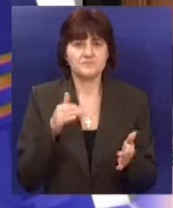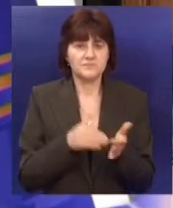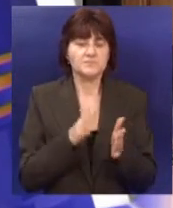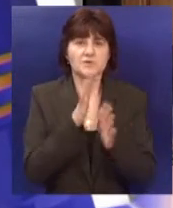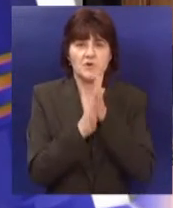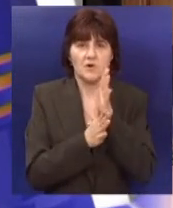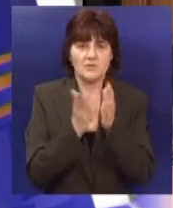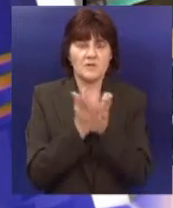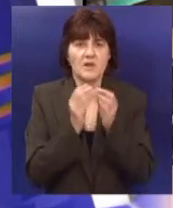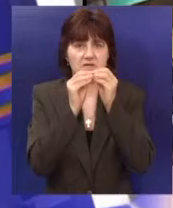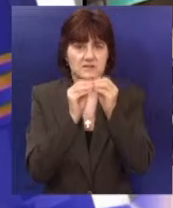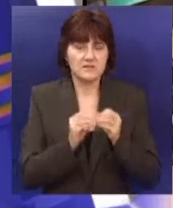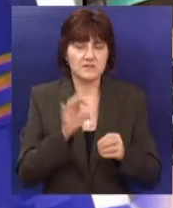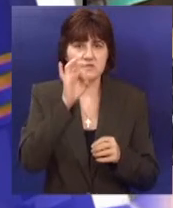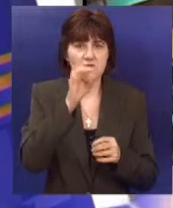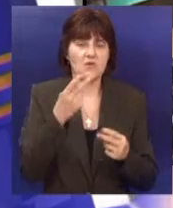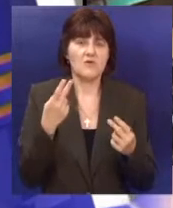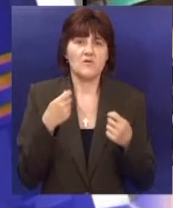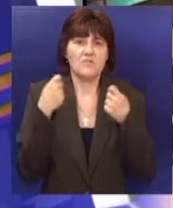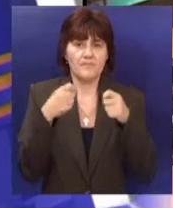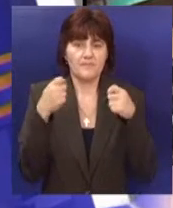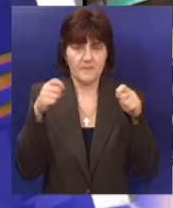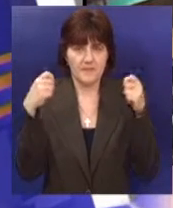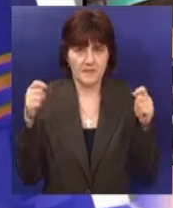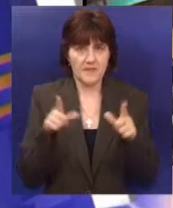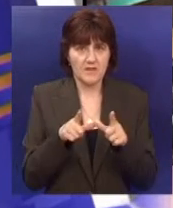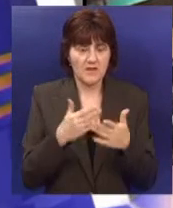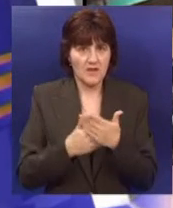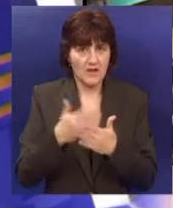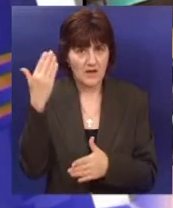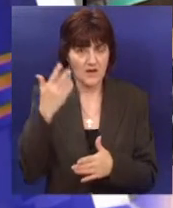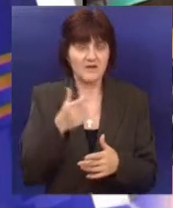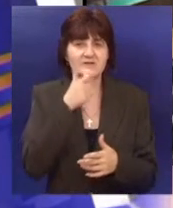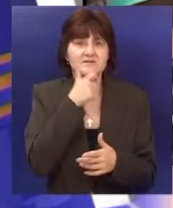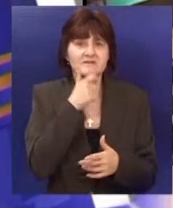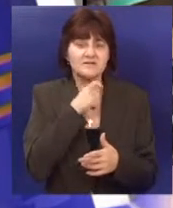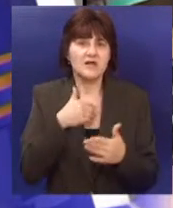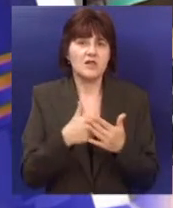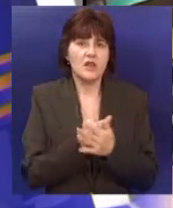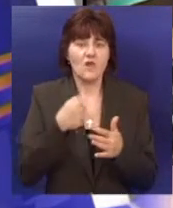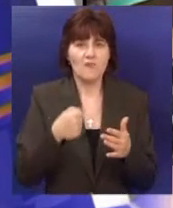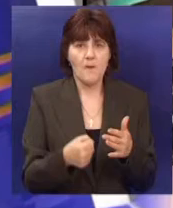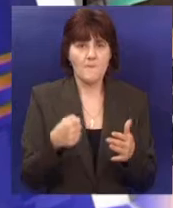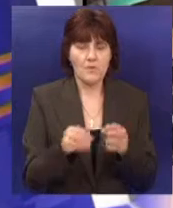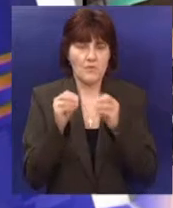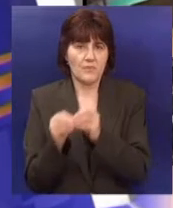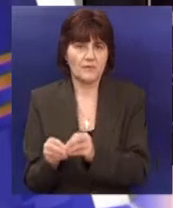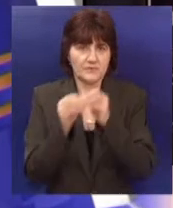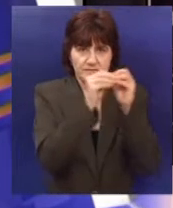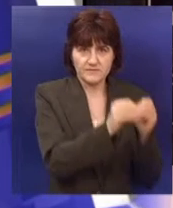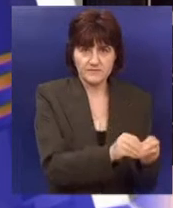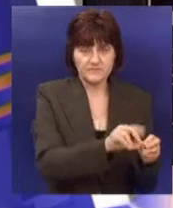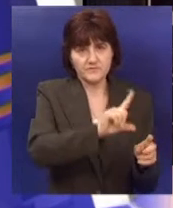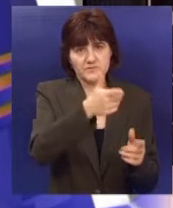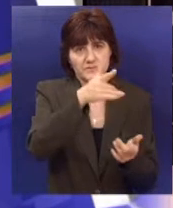plana detaljne regulacije centra grada Subotice, zona 3. Povela se rasprava oko izmeštanja stare i gradnje nove pumpe na uglu